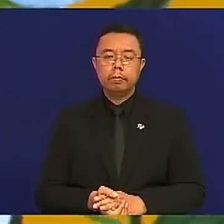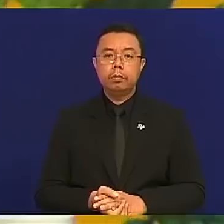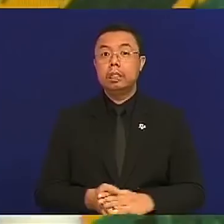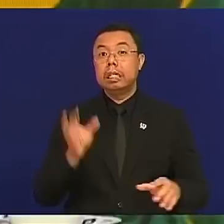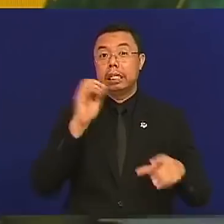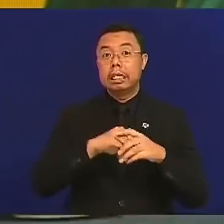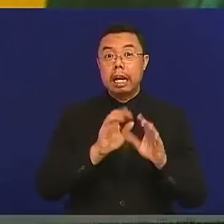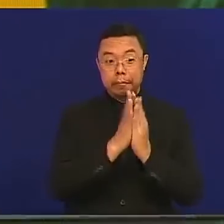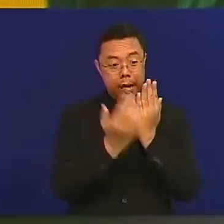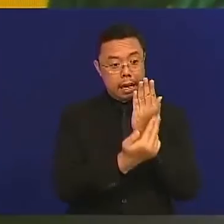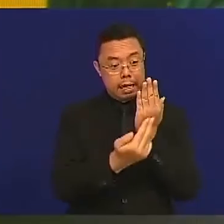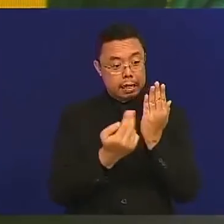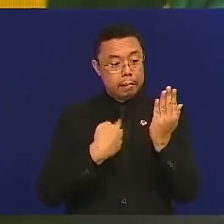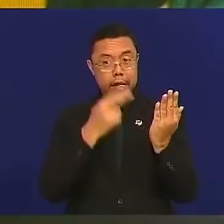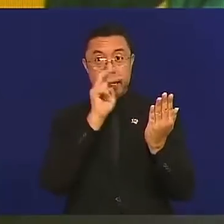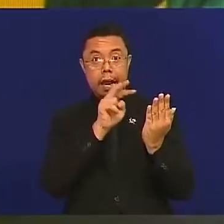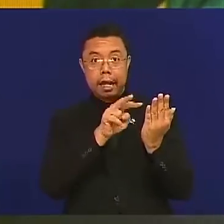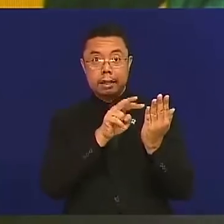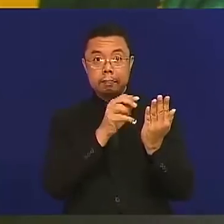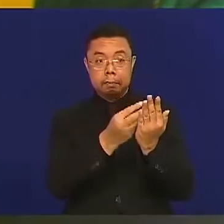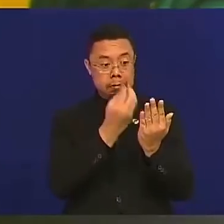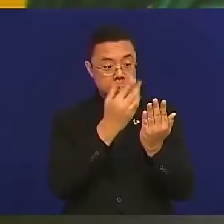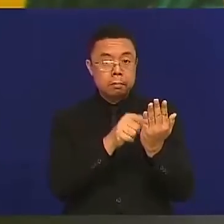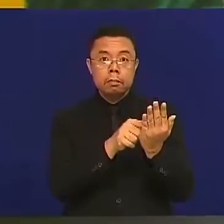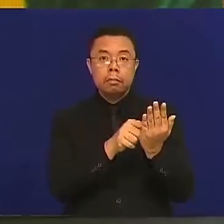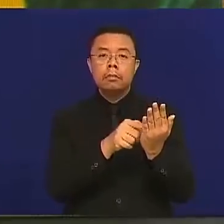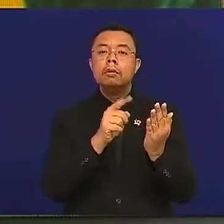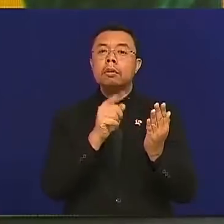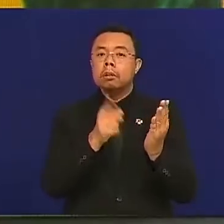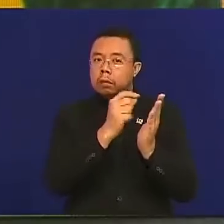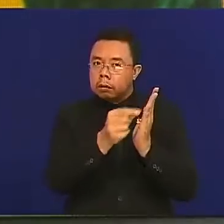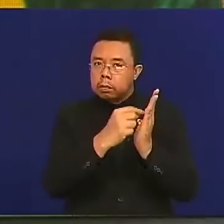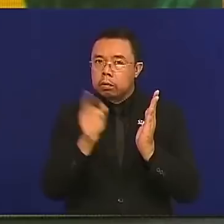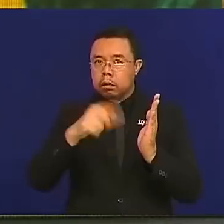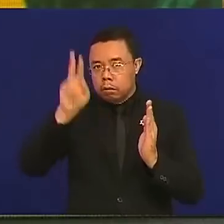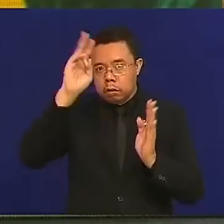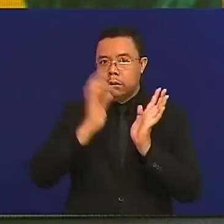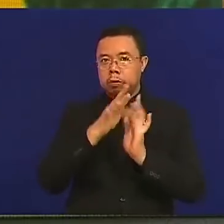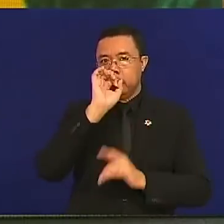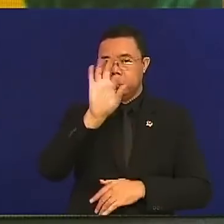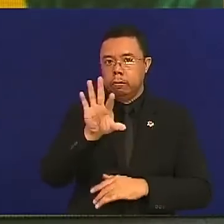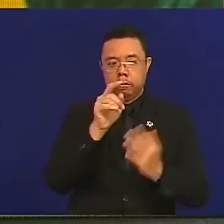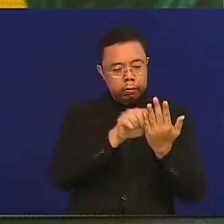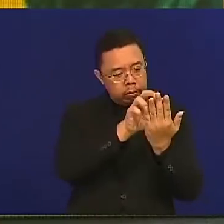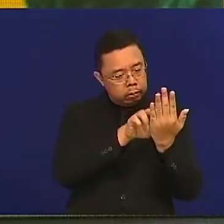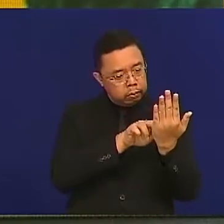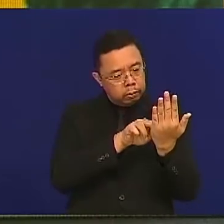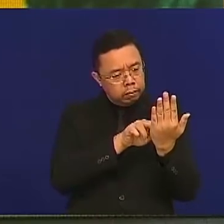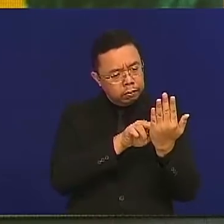Di dalam Alkitab kita menemukan pernyataan Tuhan Yesus, ya.